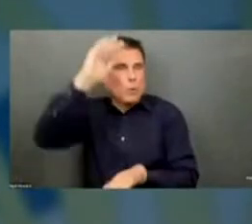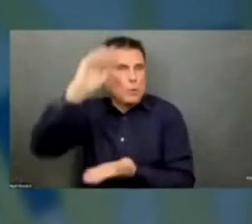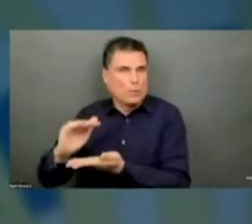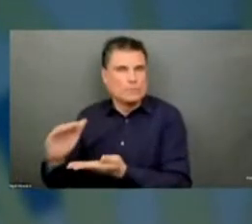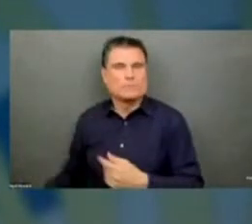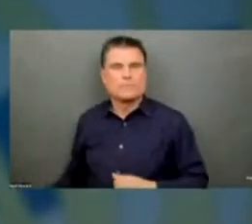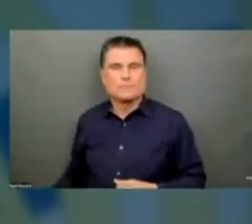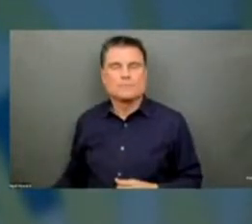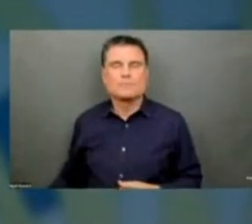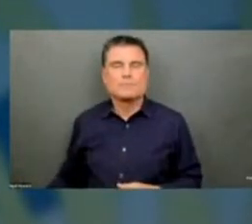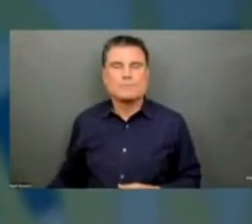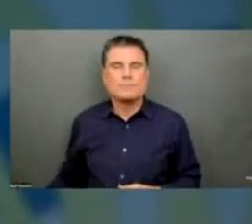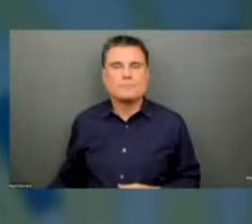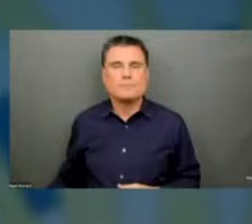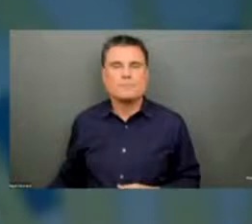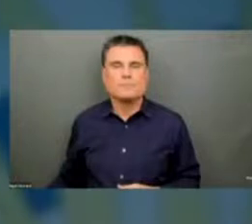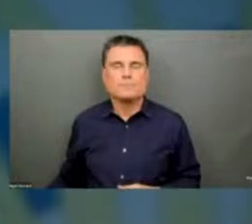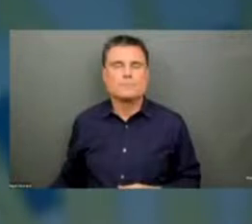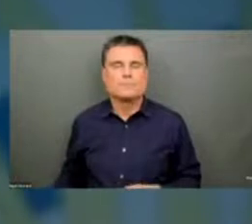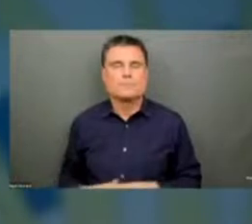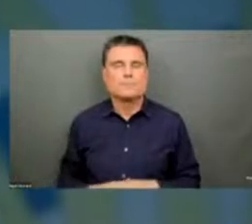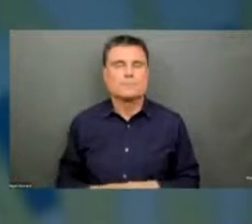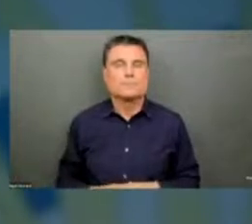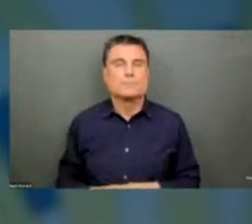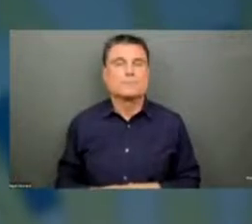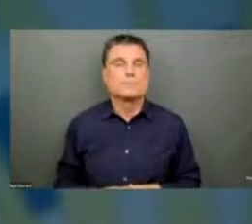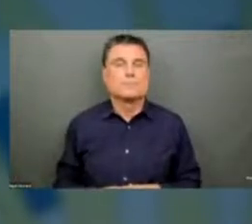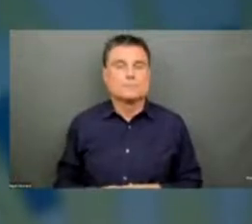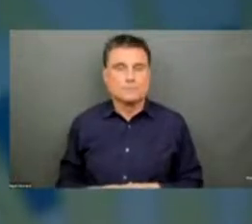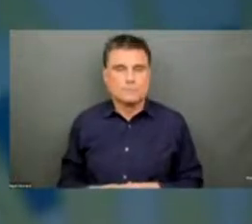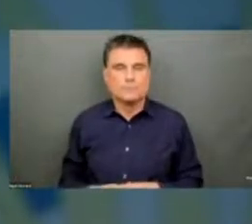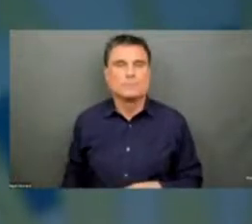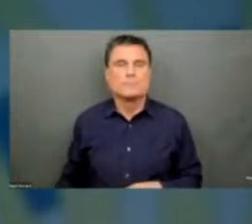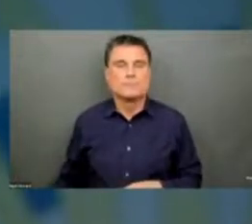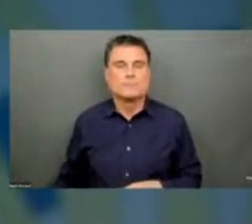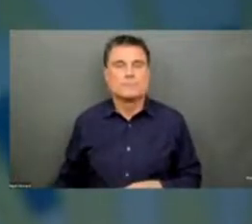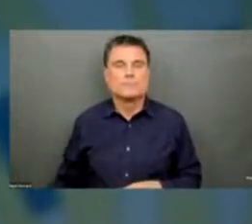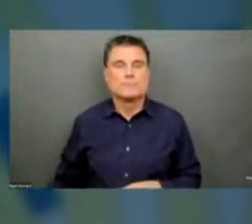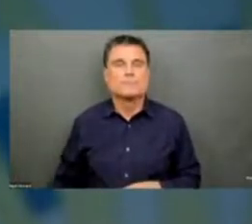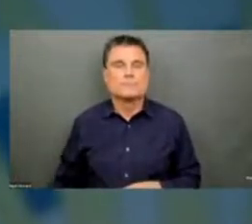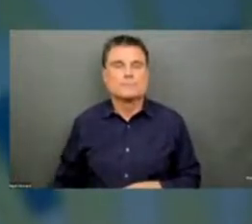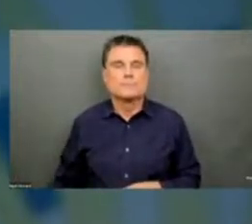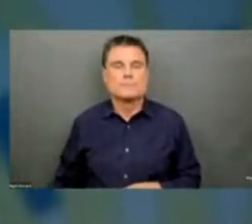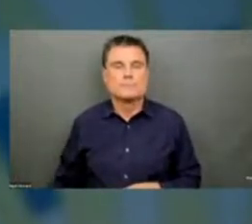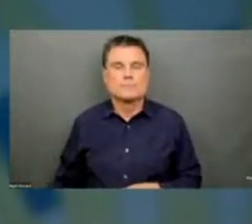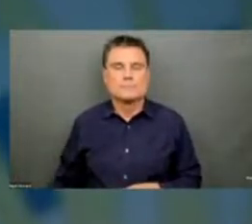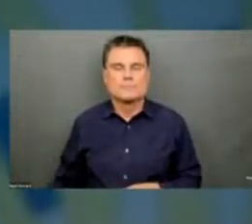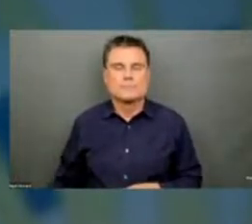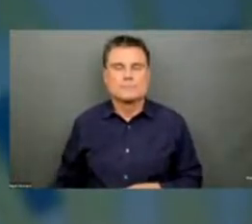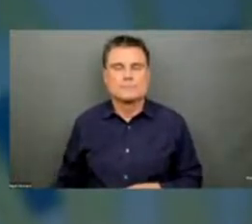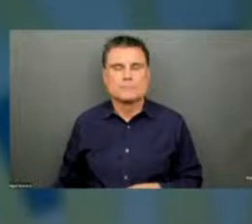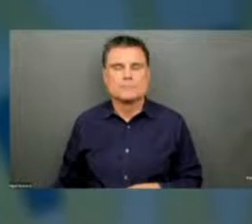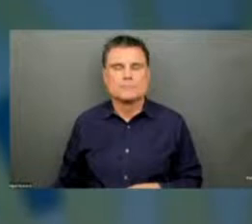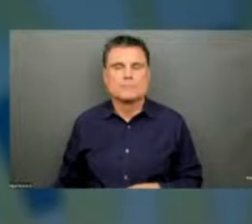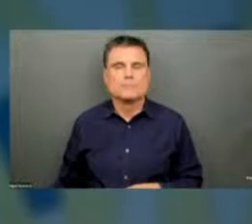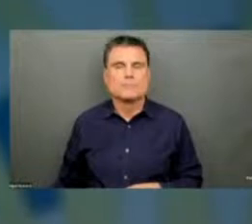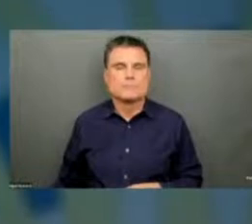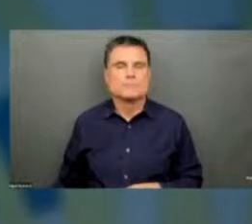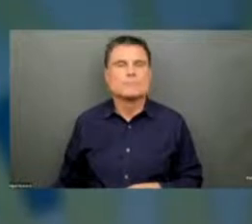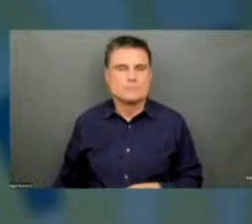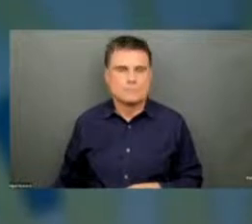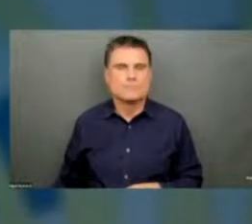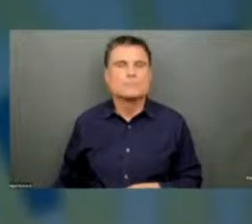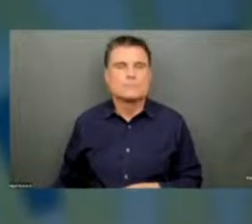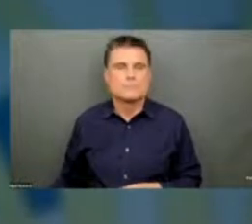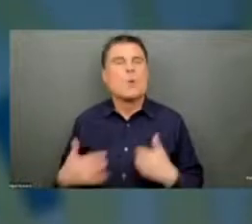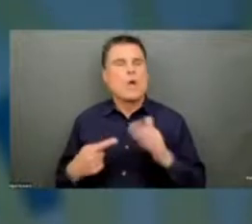and 们 the 的 potential for where 这 we 个 might 模型 be 分析 in the 之后 future, 将来的 particularly 走势 in 是 the 怎么样？ next few weeks. 那么现 The 在呢 next